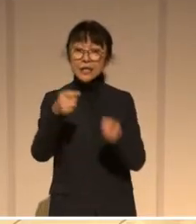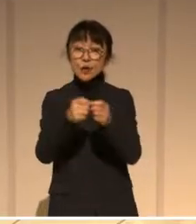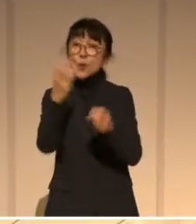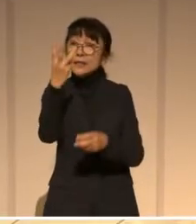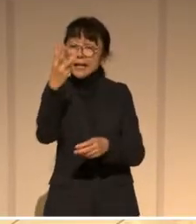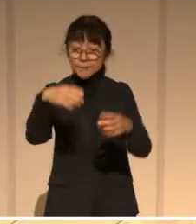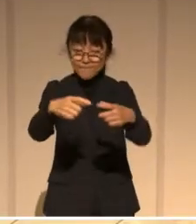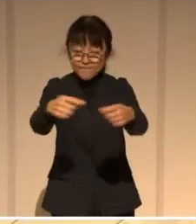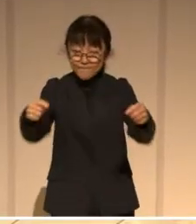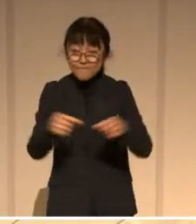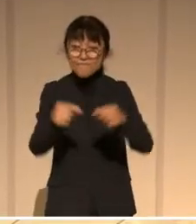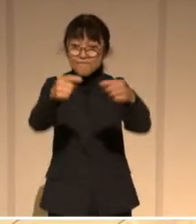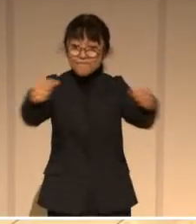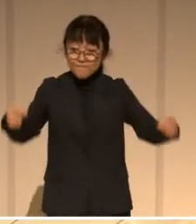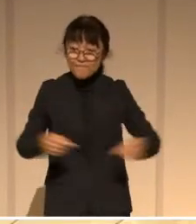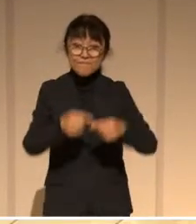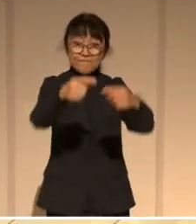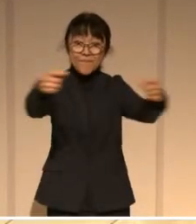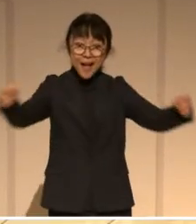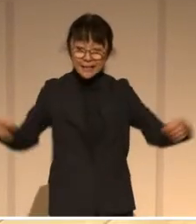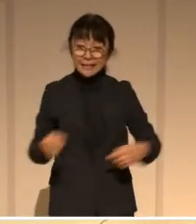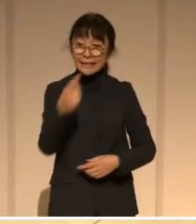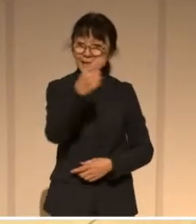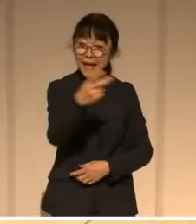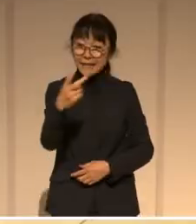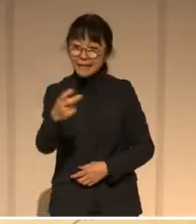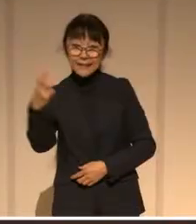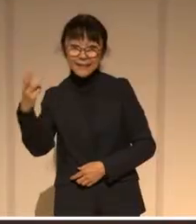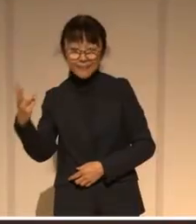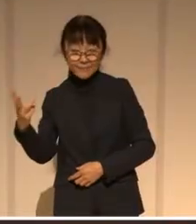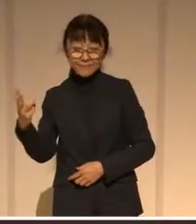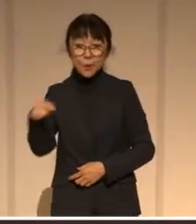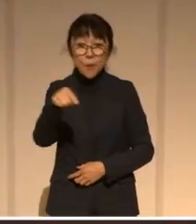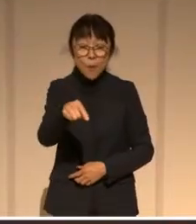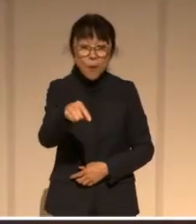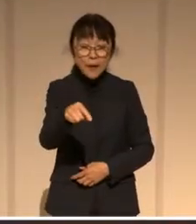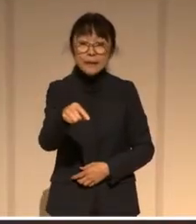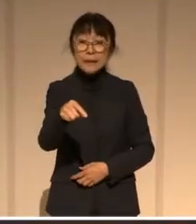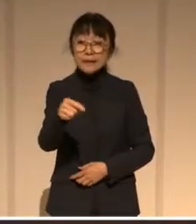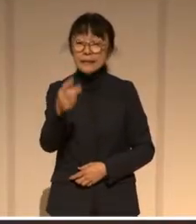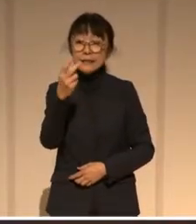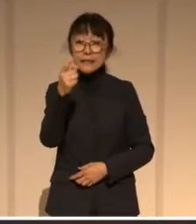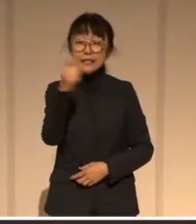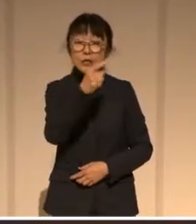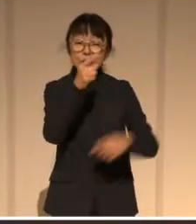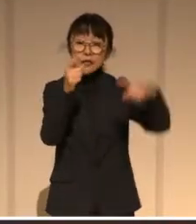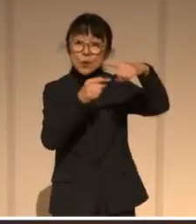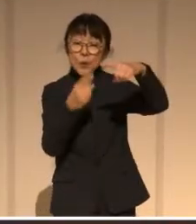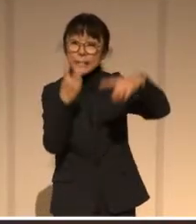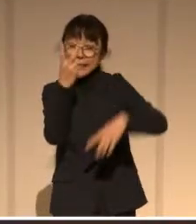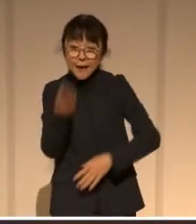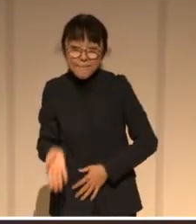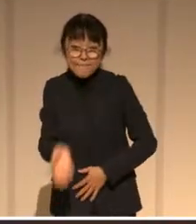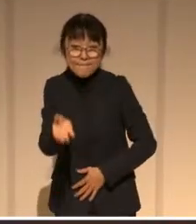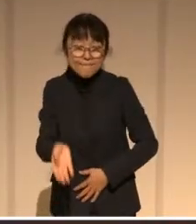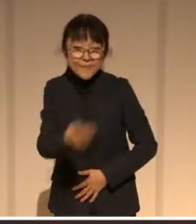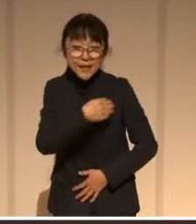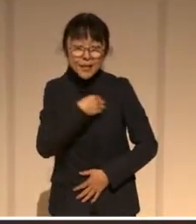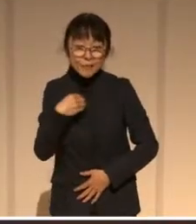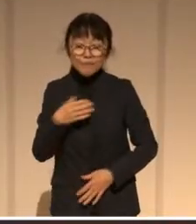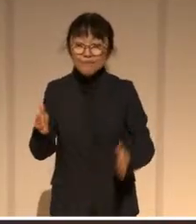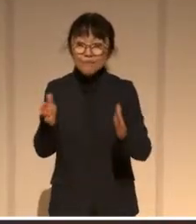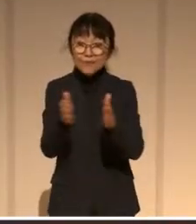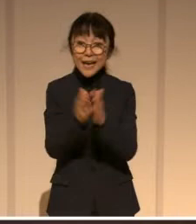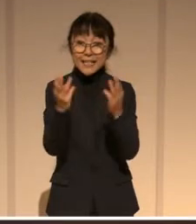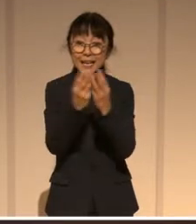ましてさ3点2点1点と点数がついていますそれぞれ2頭ずつ投げていただいて合計点の高い方が